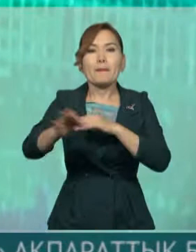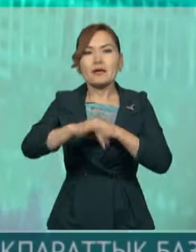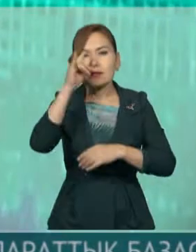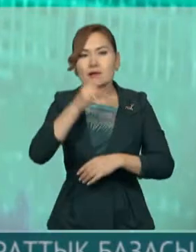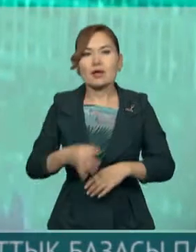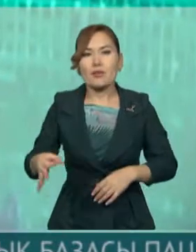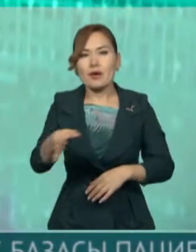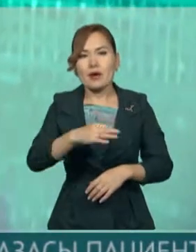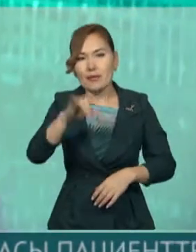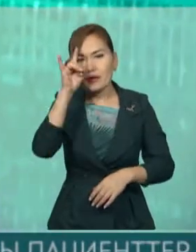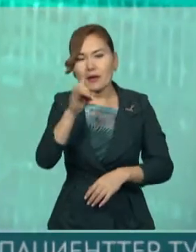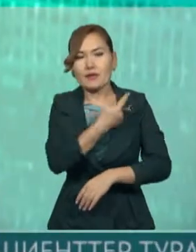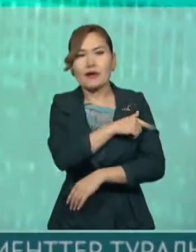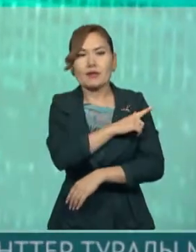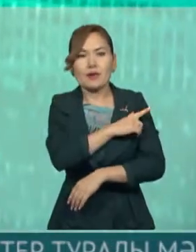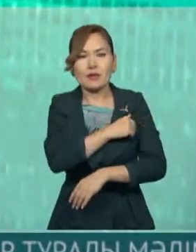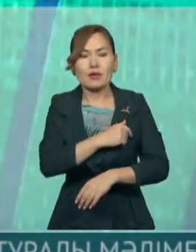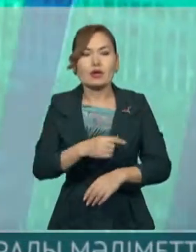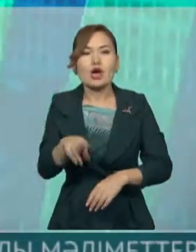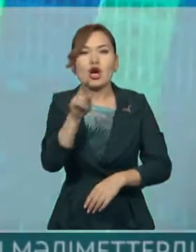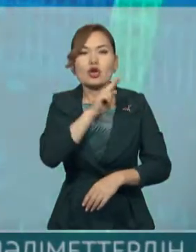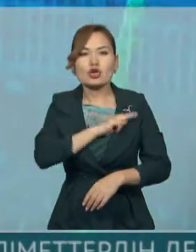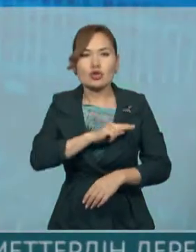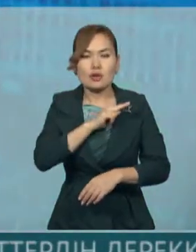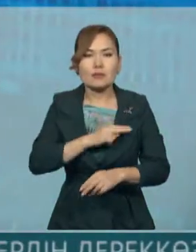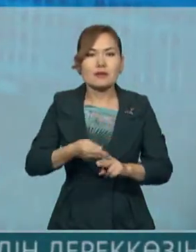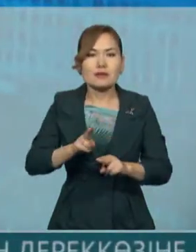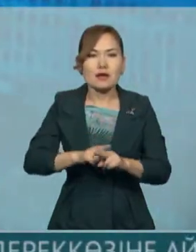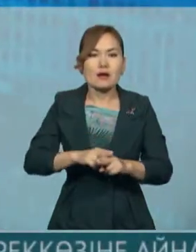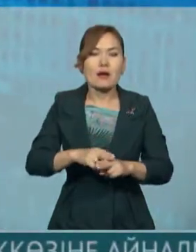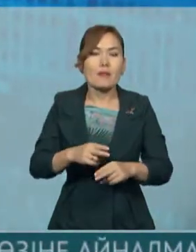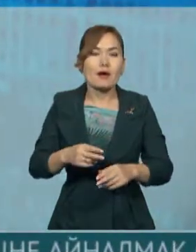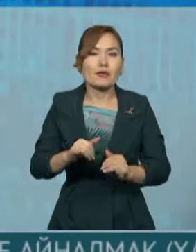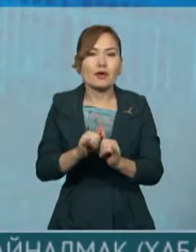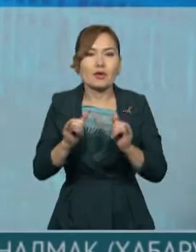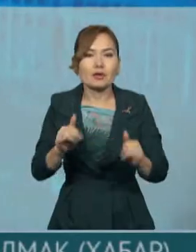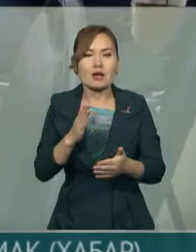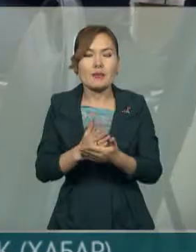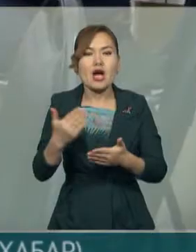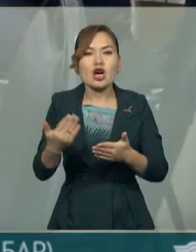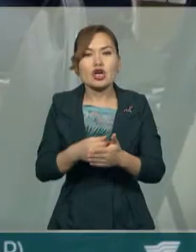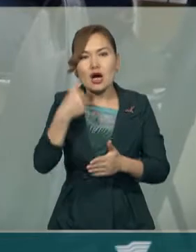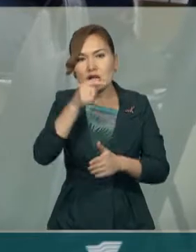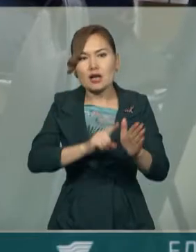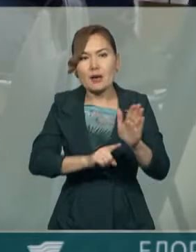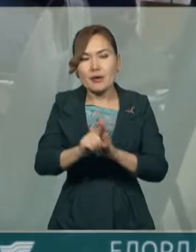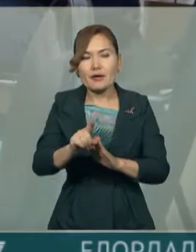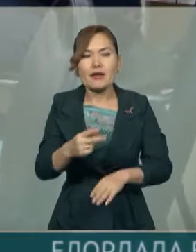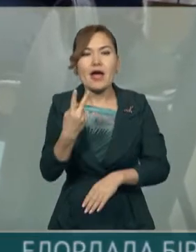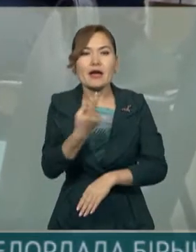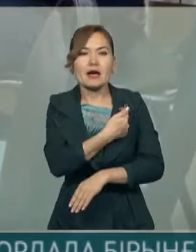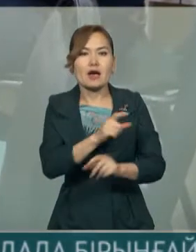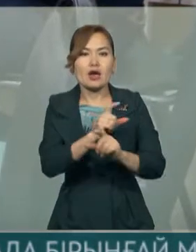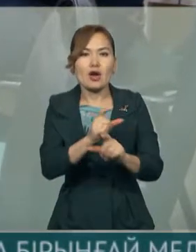Қазақстан облысы елімізде медицина саласын толықтай ақпараттандырған аймақтың бірі. Жаңа жылдан бастап өңірдегі екі емдеу